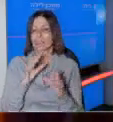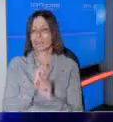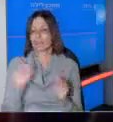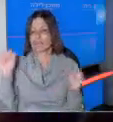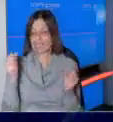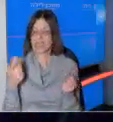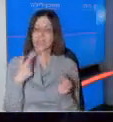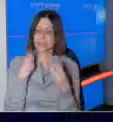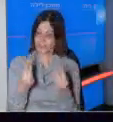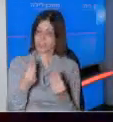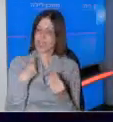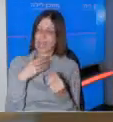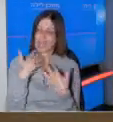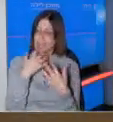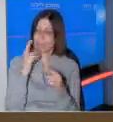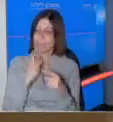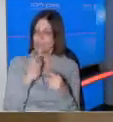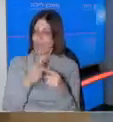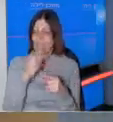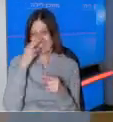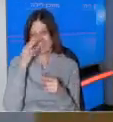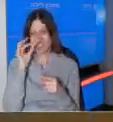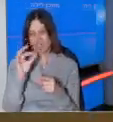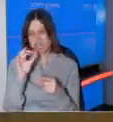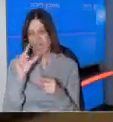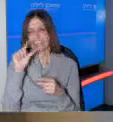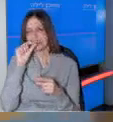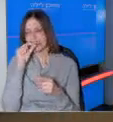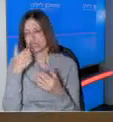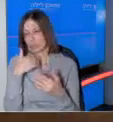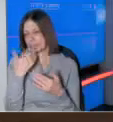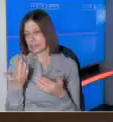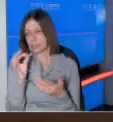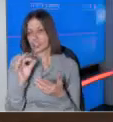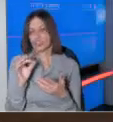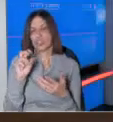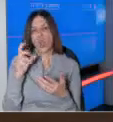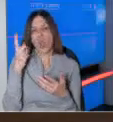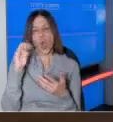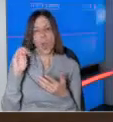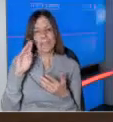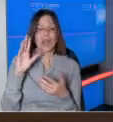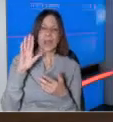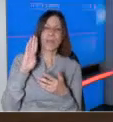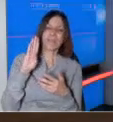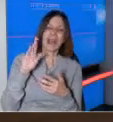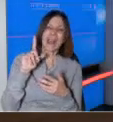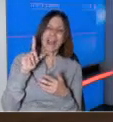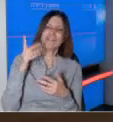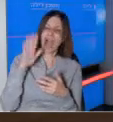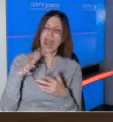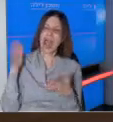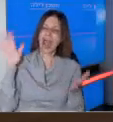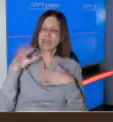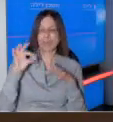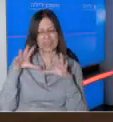בואו נשים דברים על דיוקם. הניסיון הזה גם של אותו ציוץ נלוז של עומר בר-לב על אלימות מתנחלים, בואו, יש המון